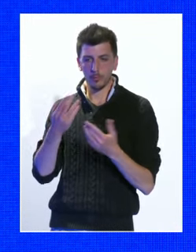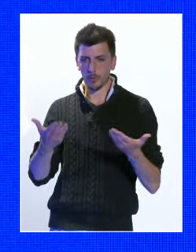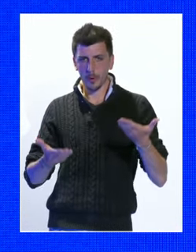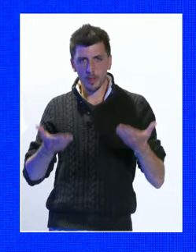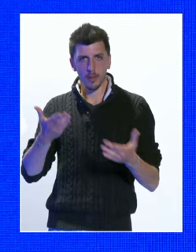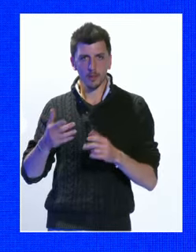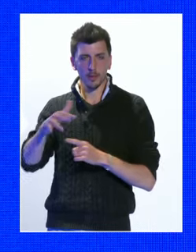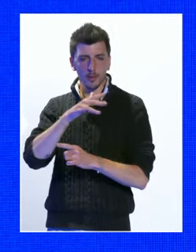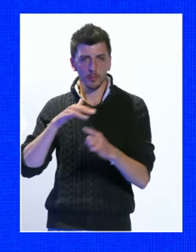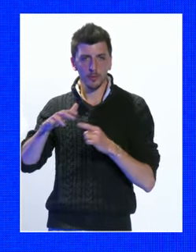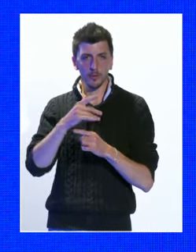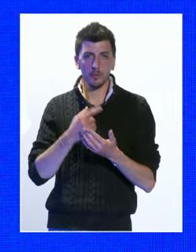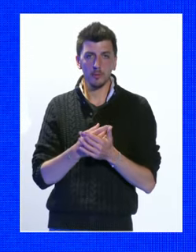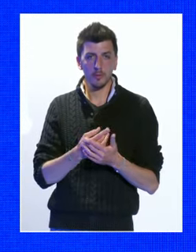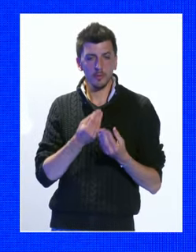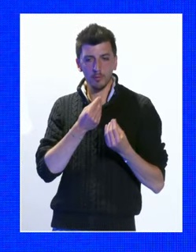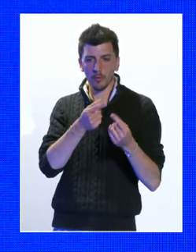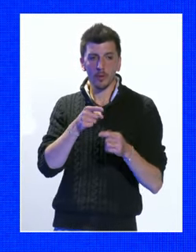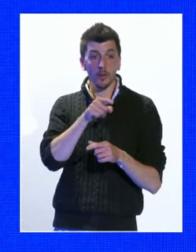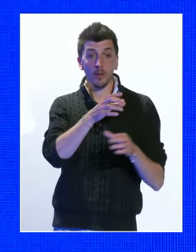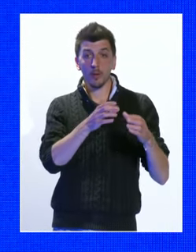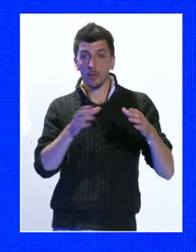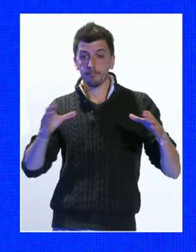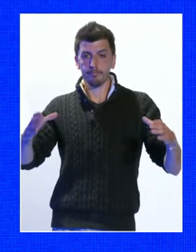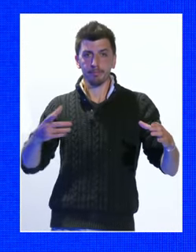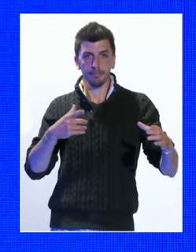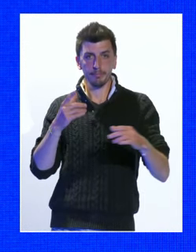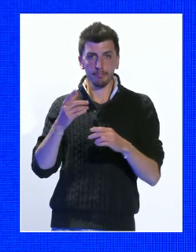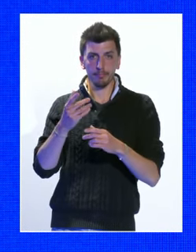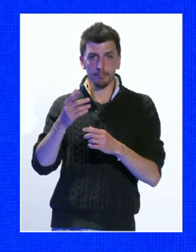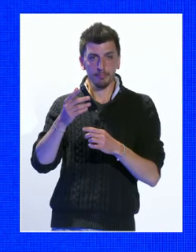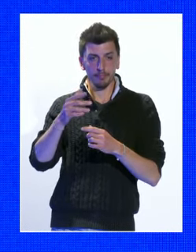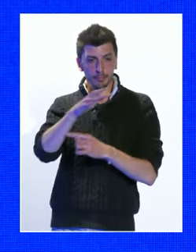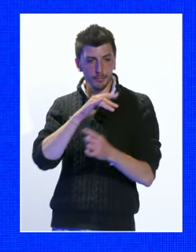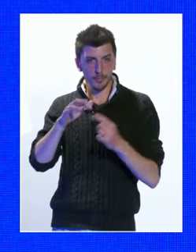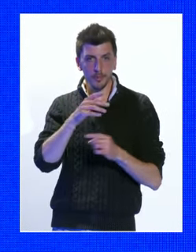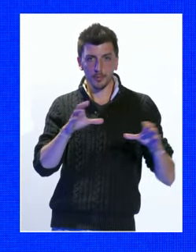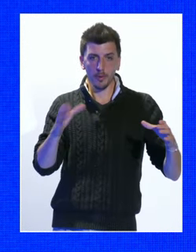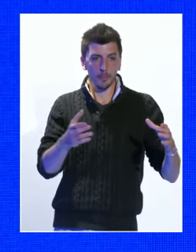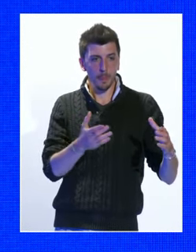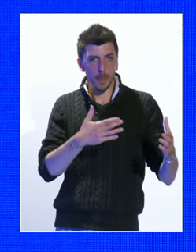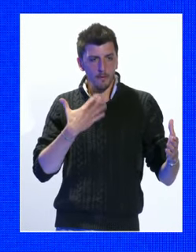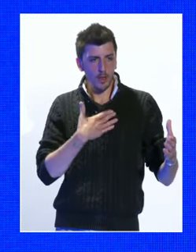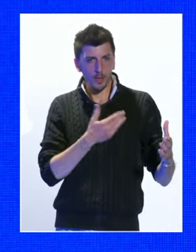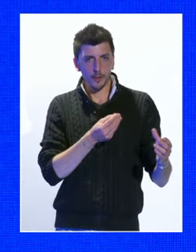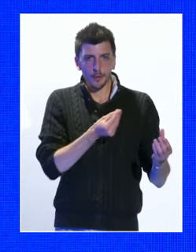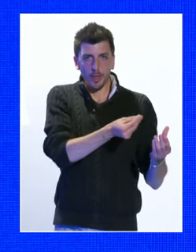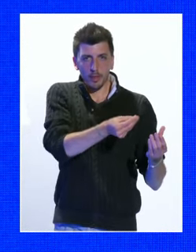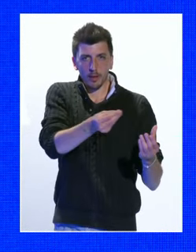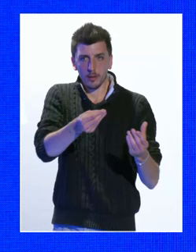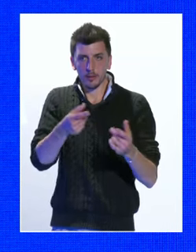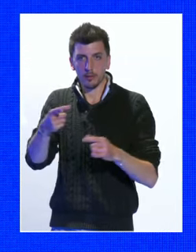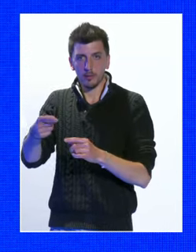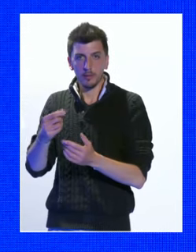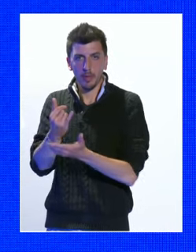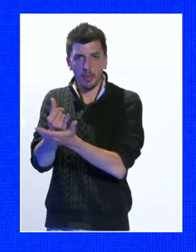ne ressente pas que les uns sont avantagés pendant que les autres sont surchargés de contributions, mais ce n'est